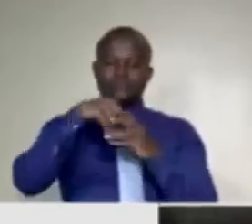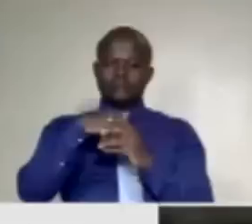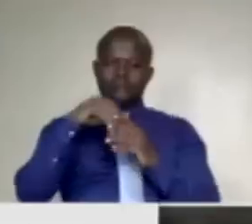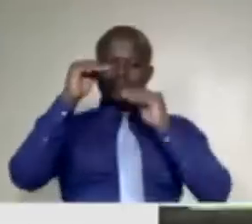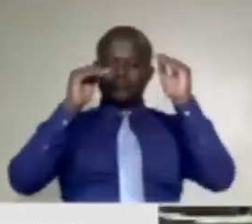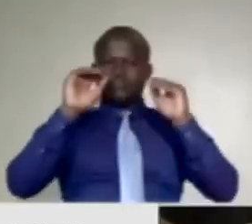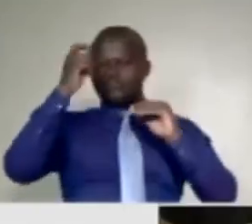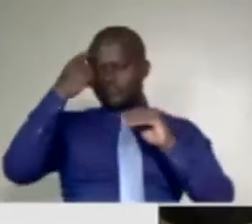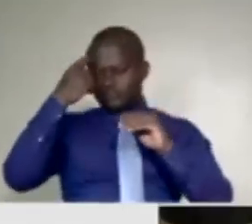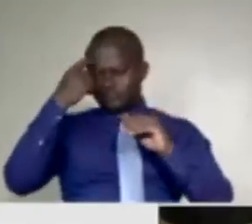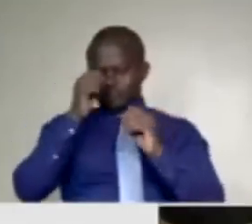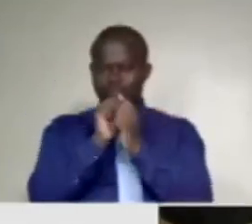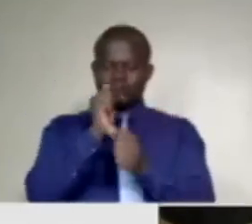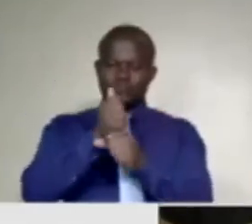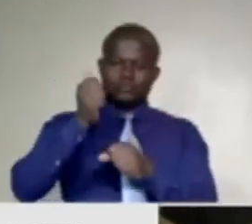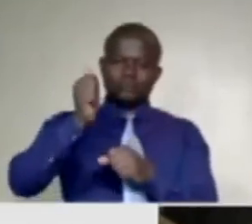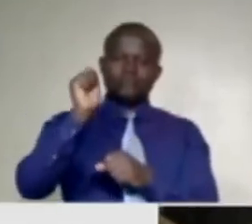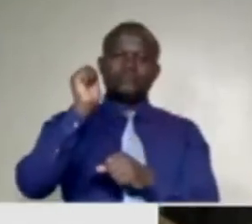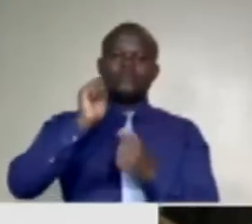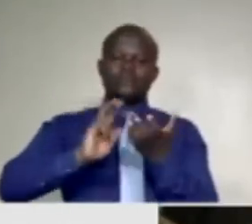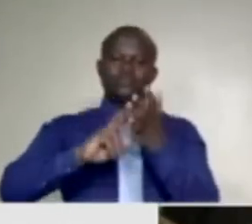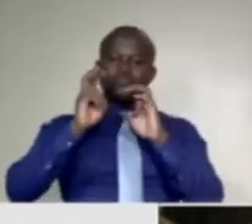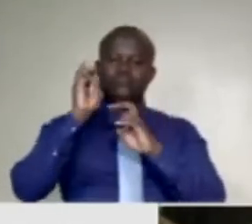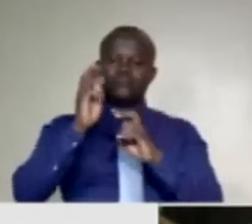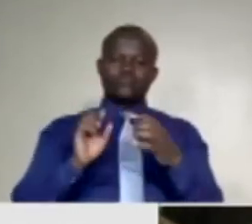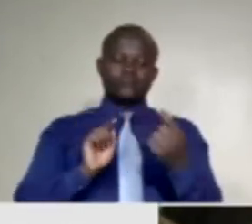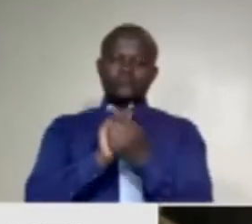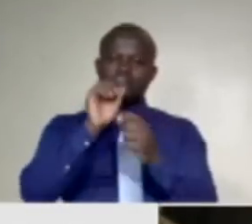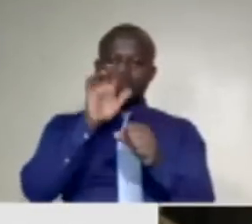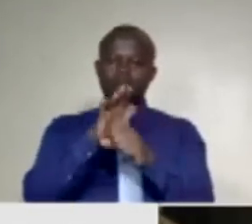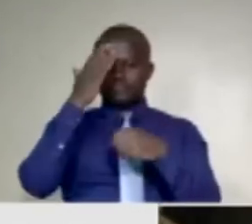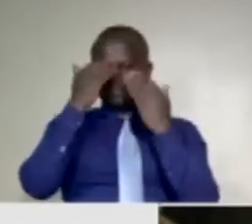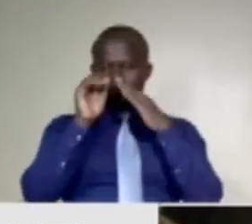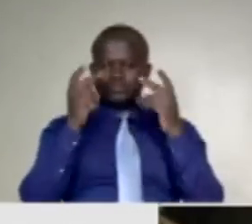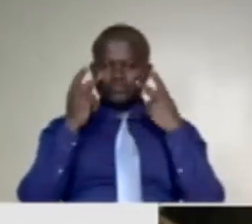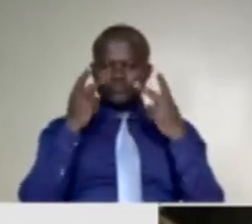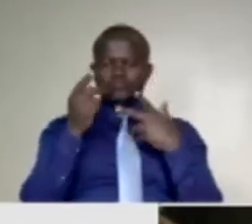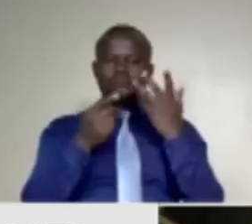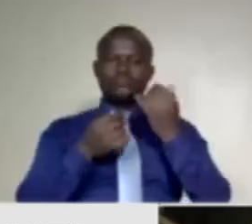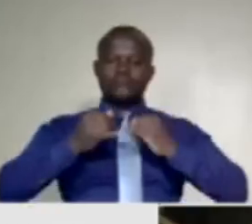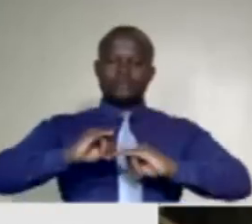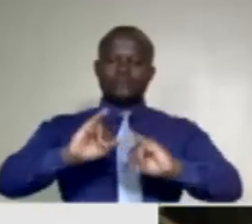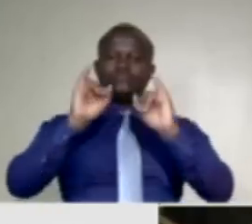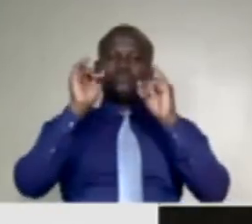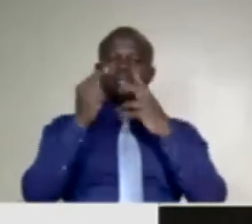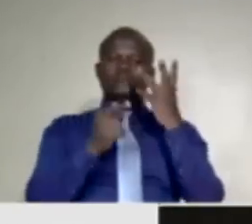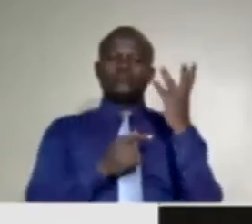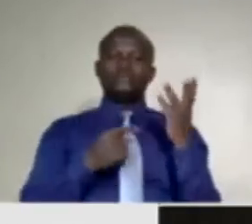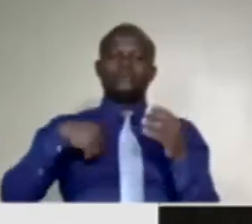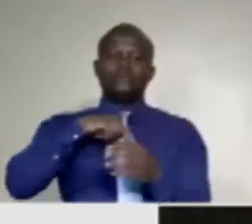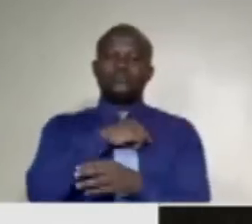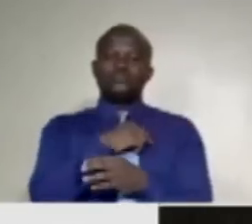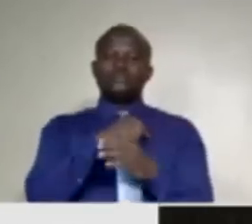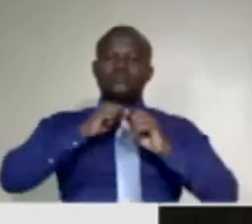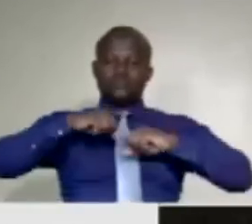mu nzego za leta n'izabikorera ryemeje ko rizajya rihura kenshi kugira ngo harebwe aho ishyirwa mu bikorwa ry'ibyo bemeranyijwe